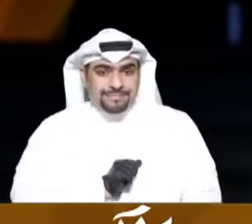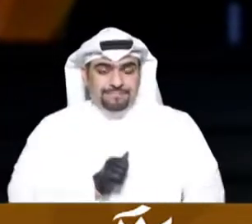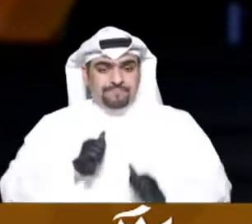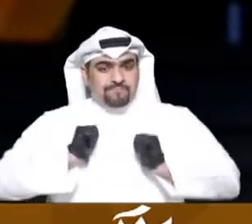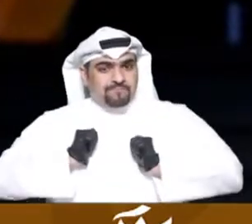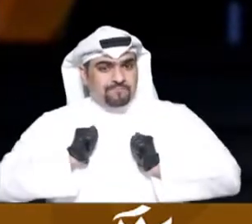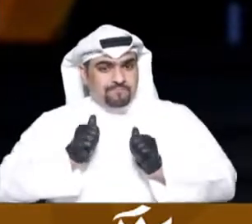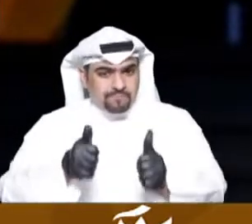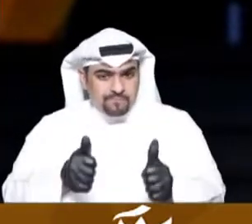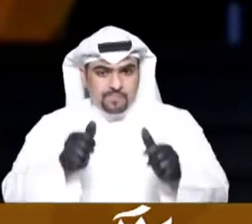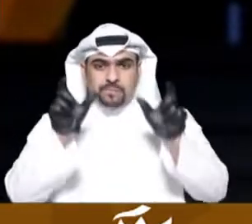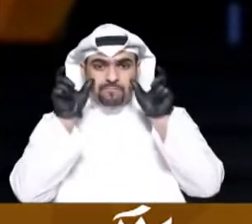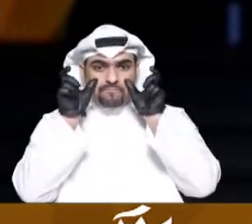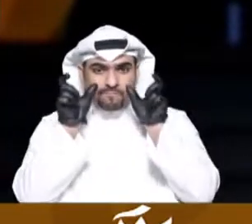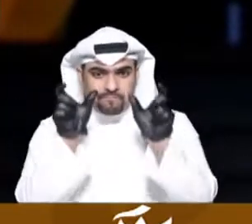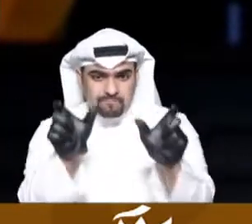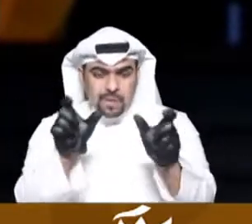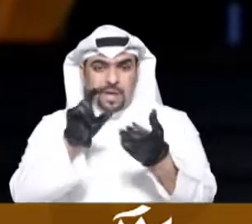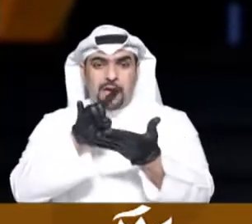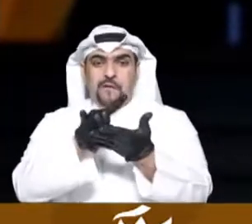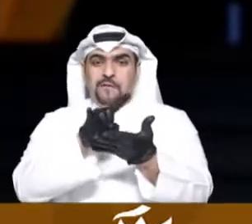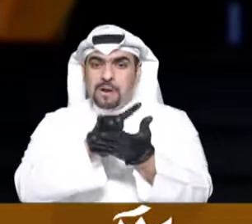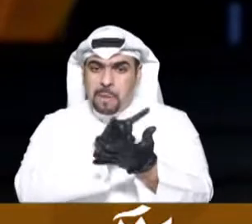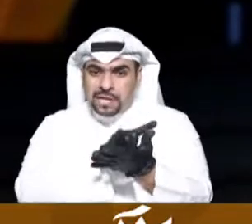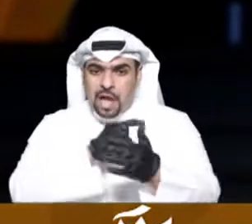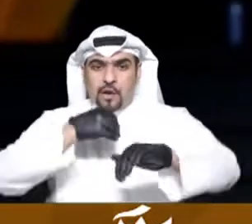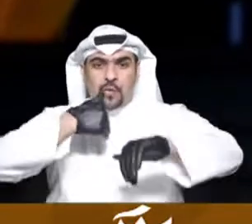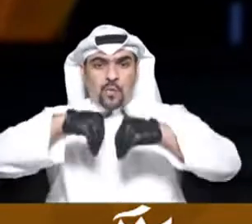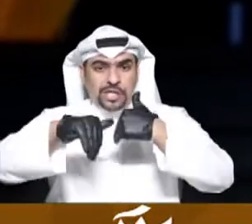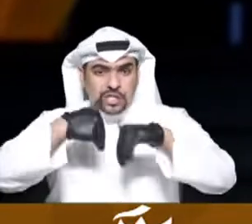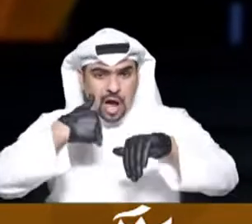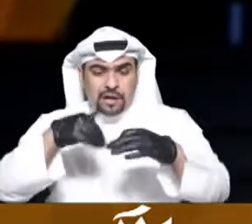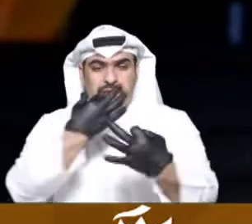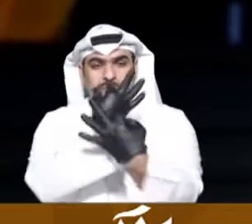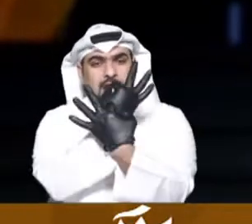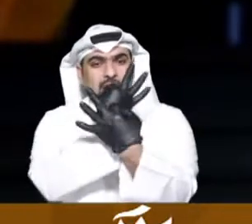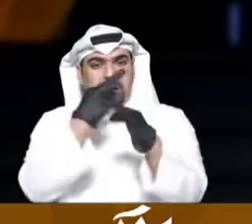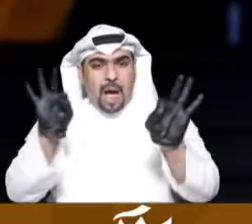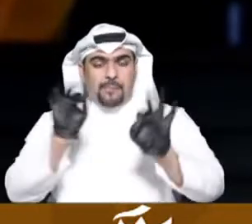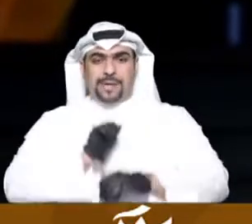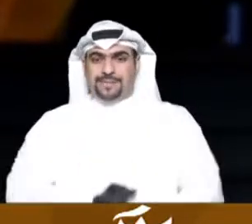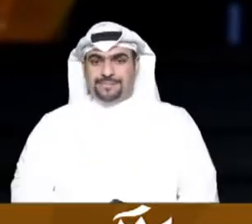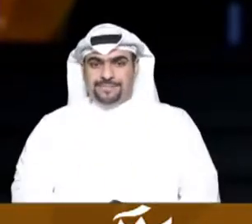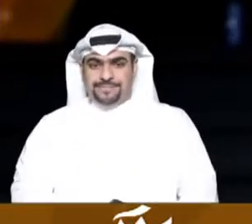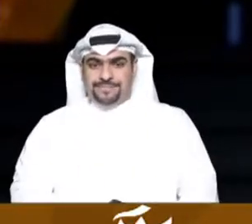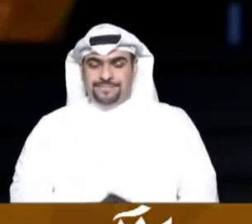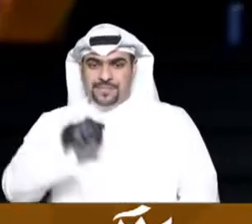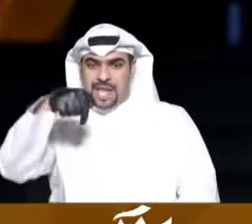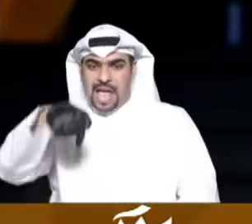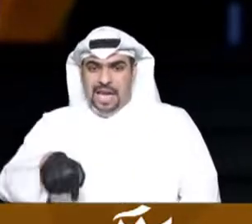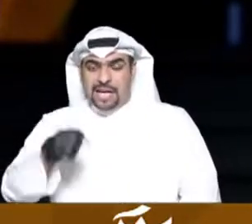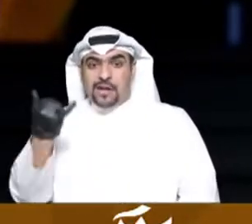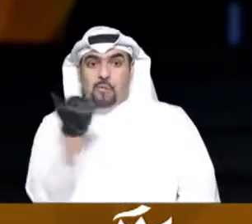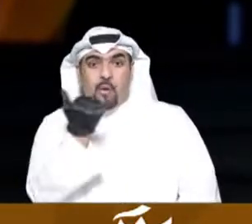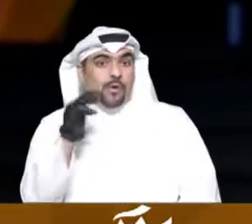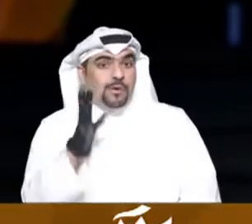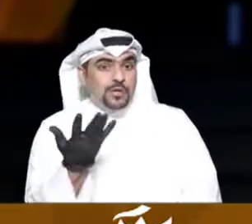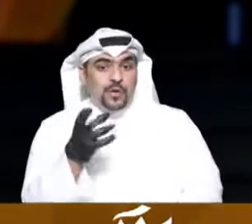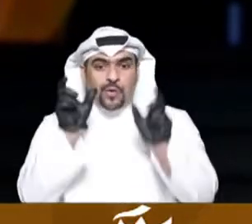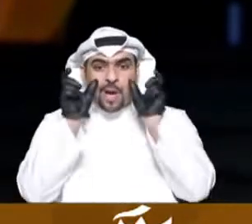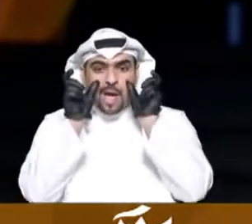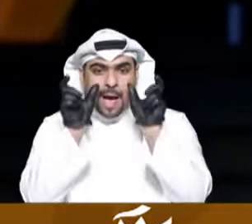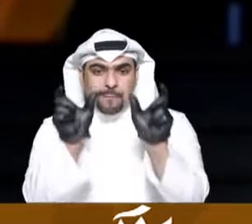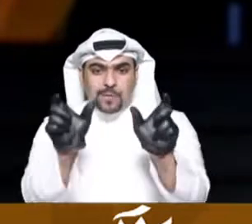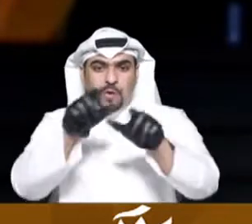اليوم نجد الداخلية على قدر الحدث في تأمين الأمن واستقرار الدولة، في المحافظة على